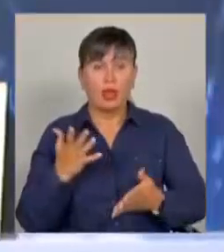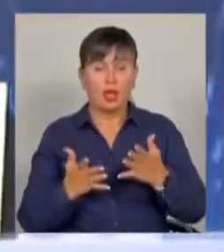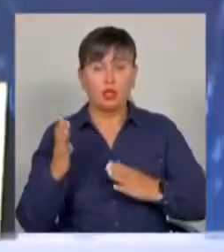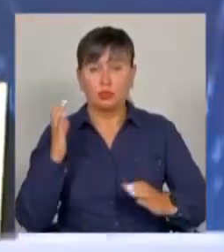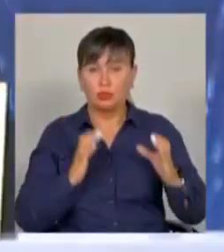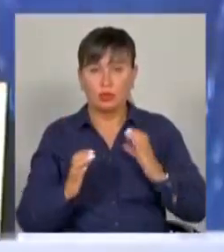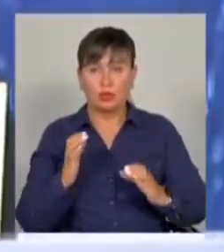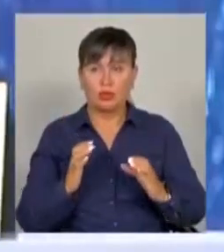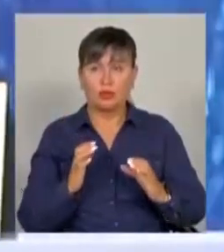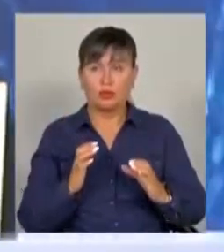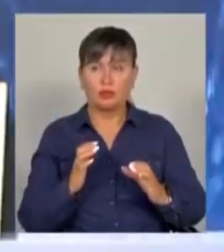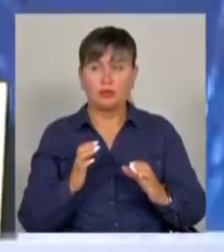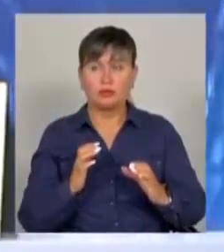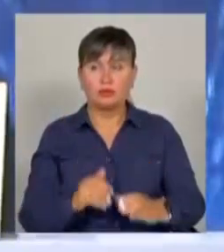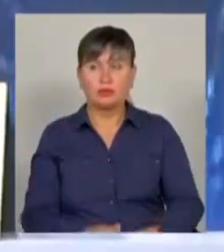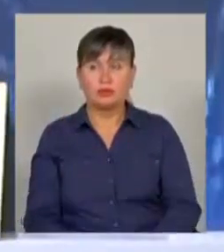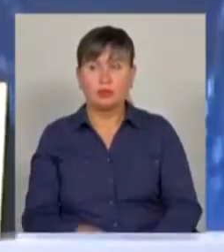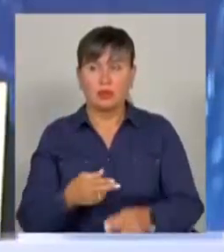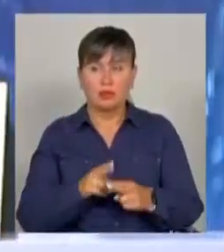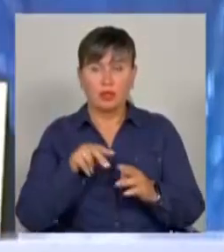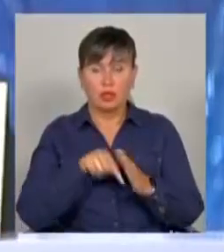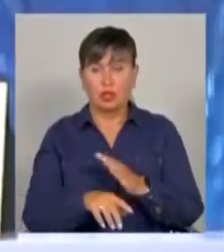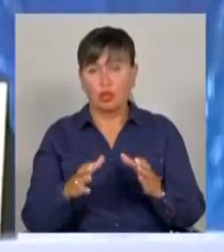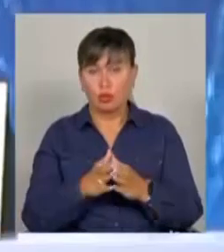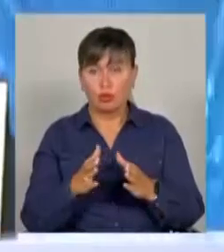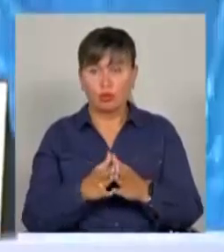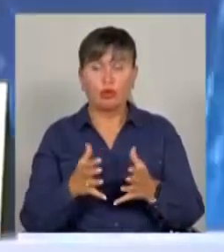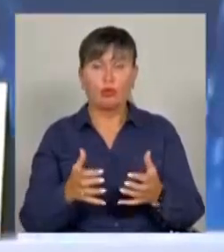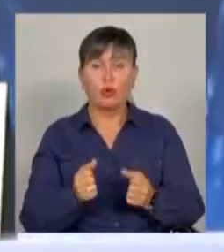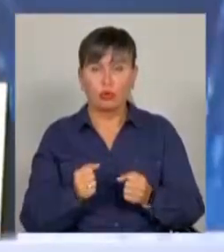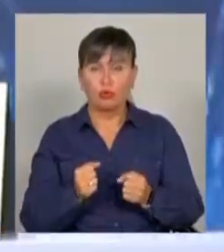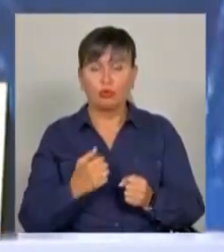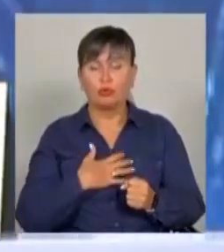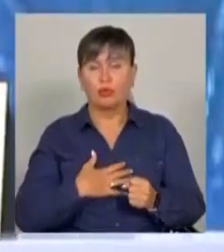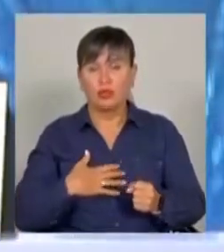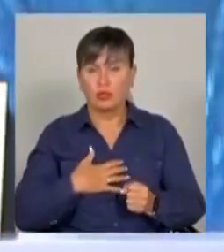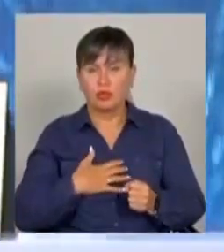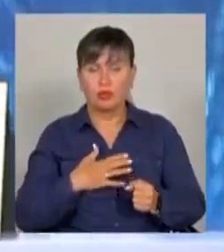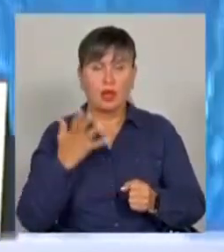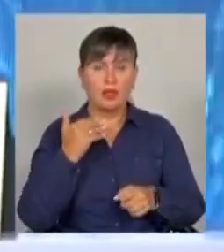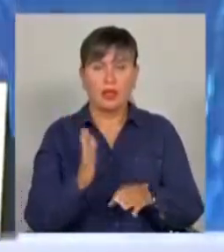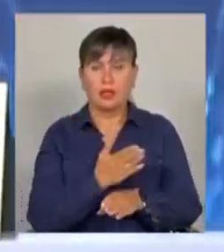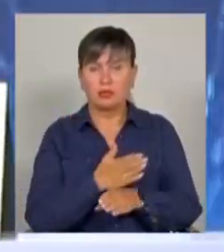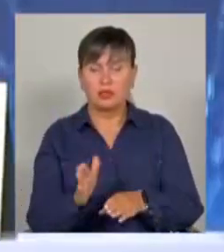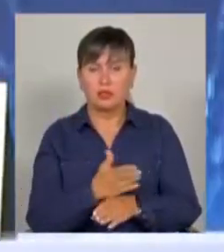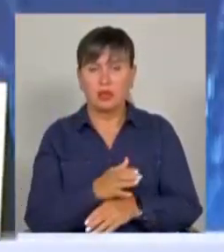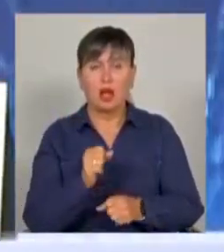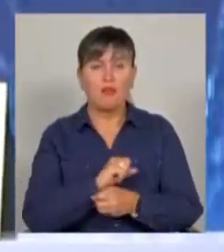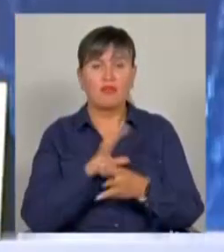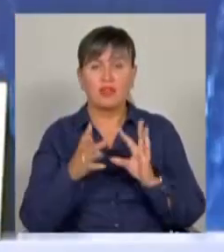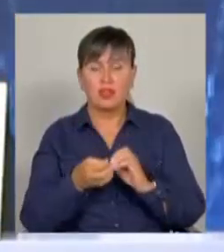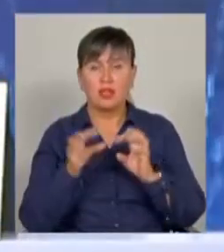студент в этих группах, то он получает приоритет при распределении. А в